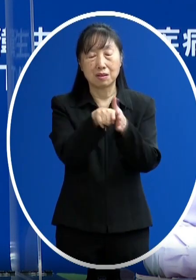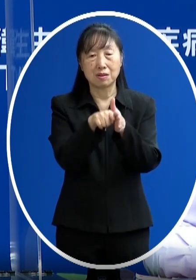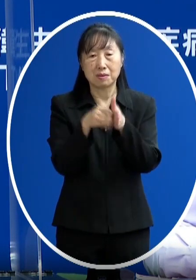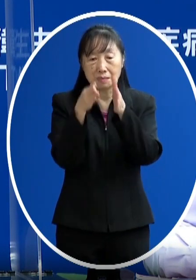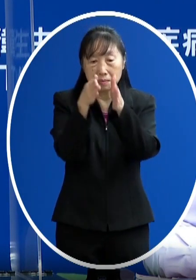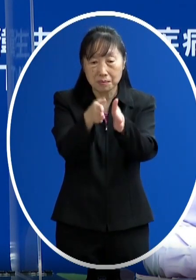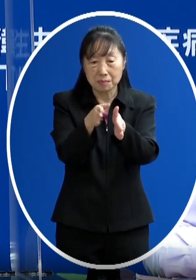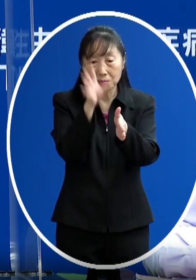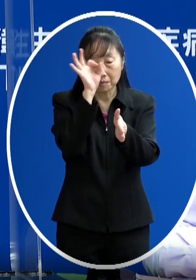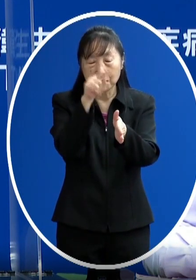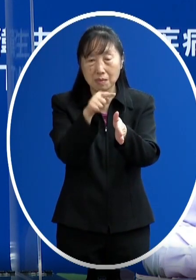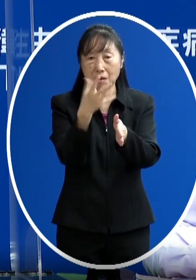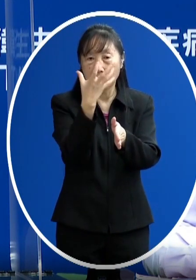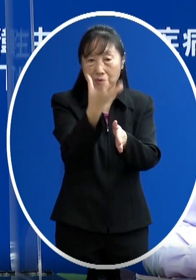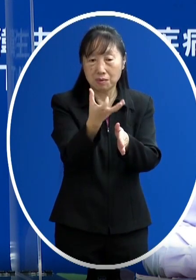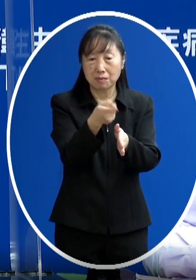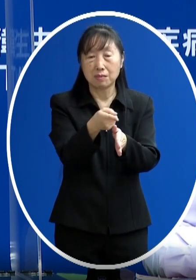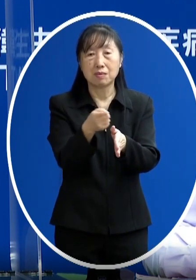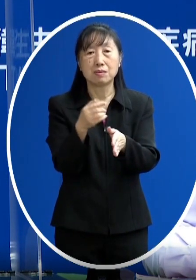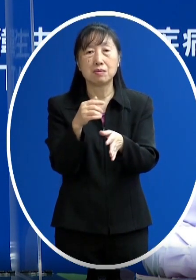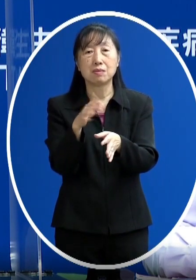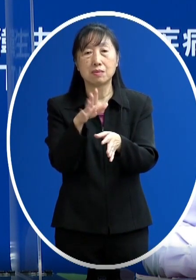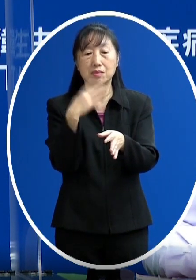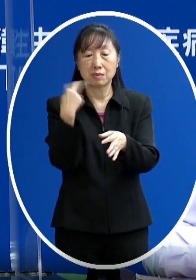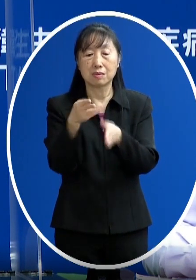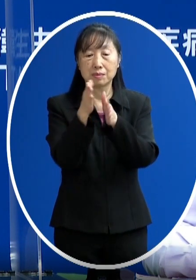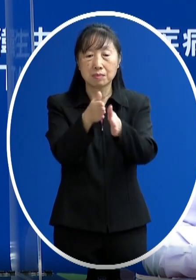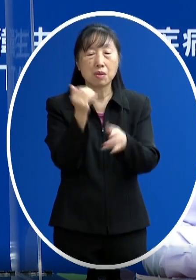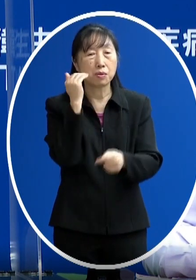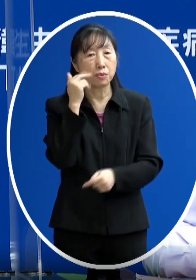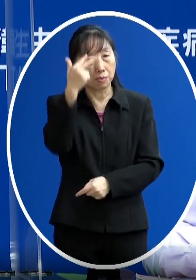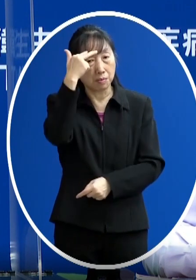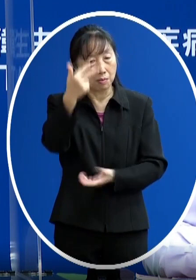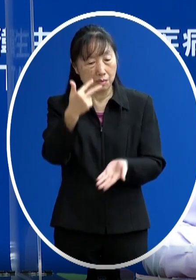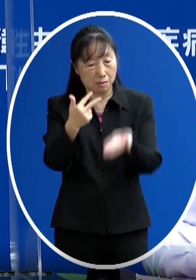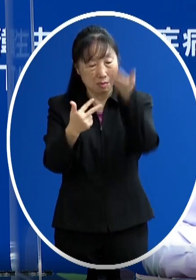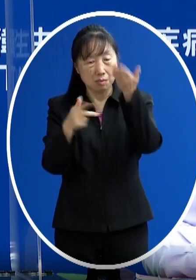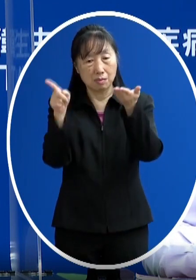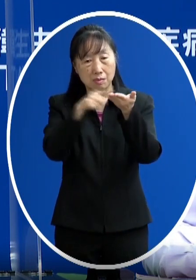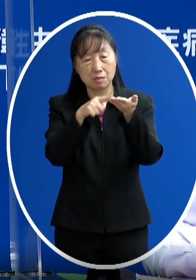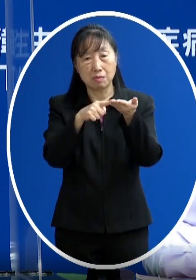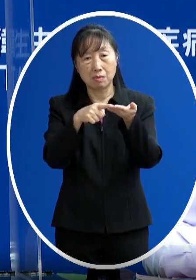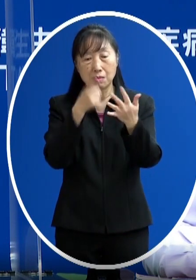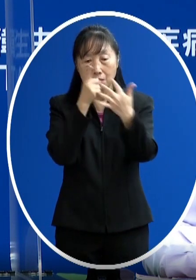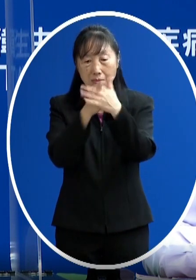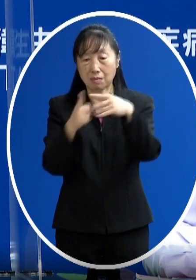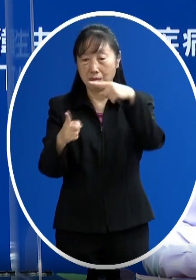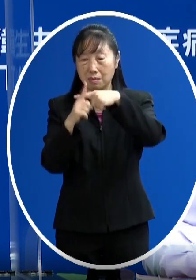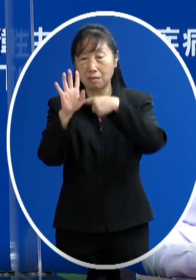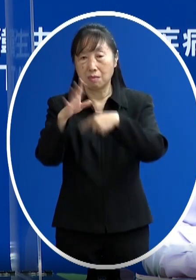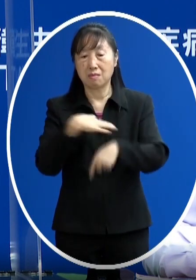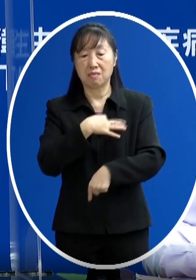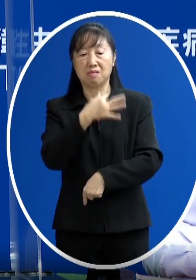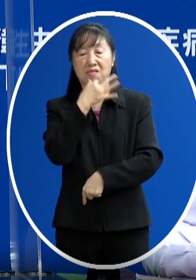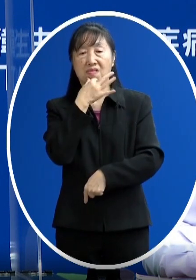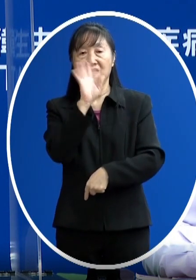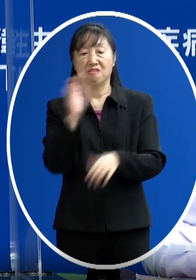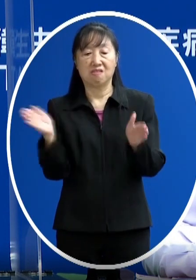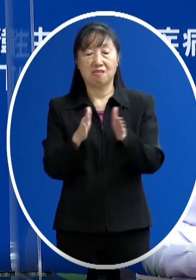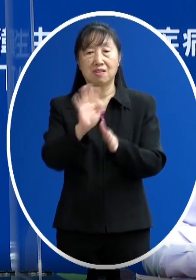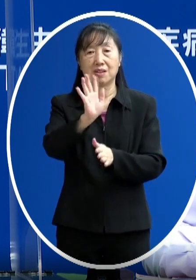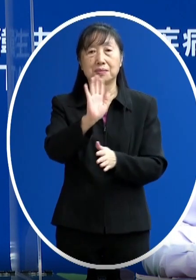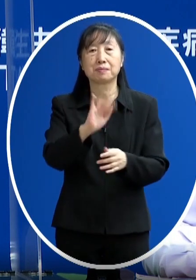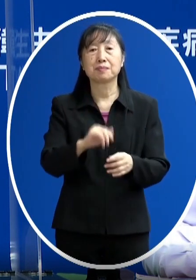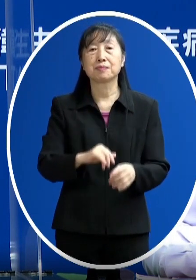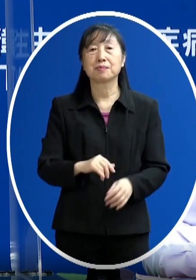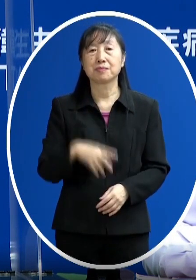方向来说。啊，如果大部分都要7天以上才验得出来，那我们当然不敢这样子放。好，所以这是看这个